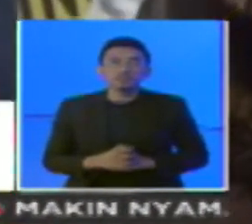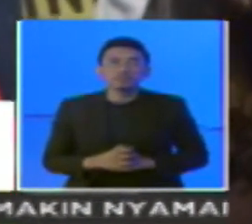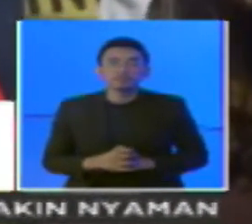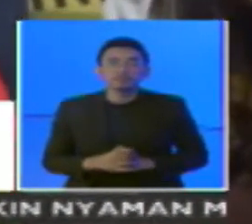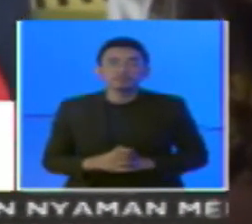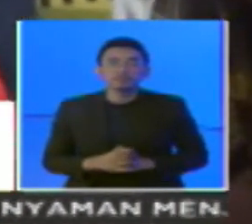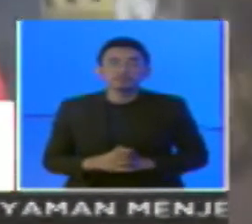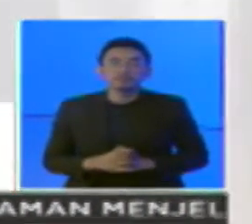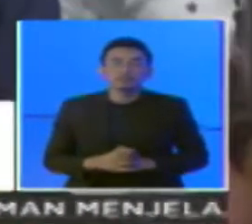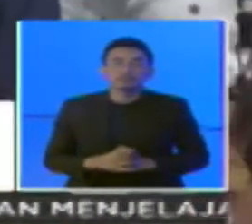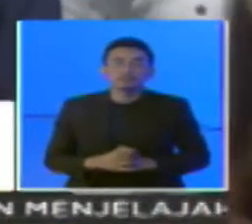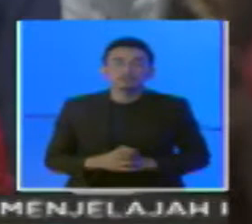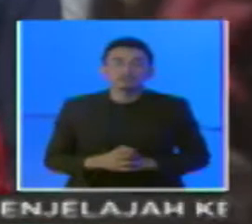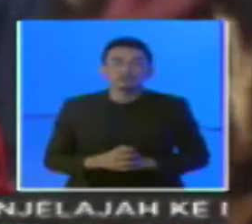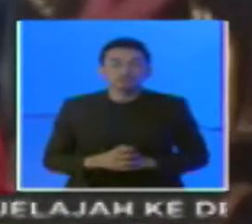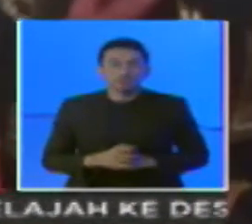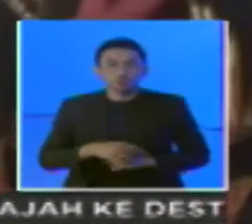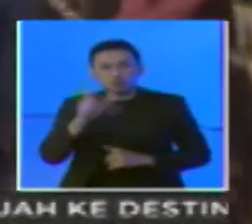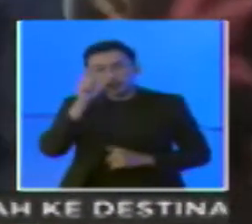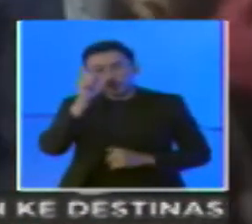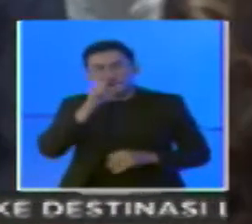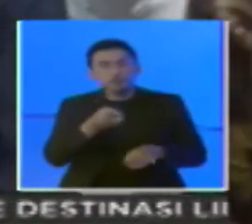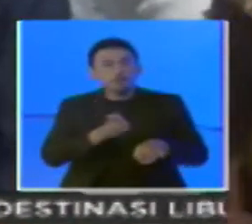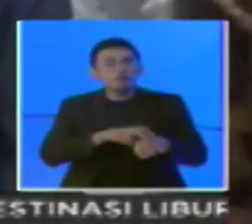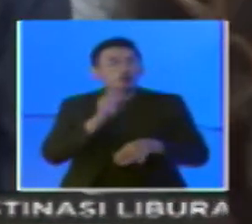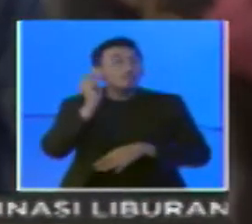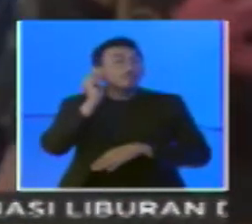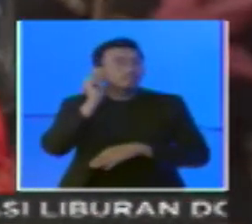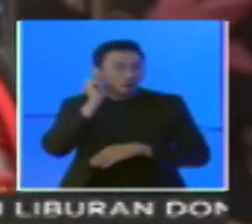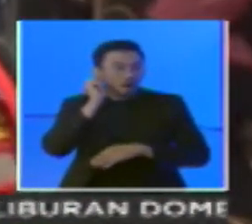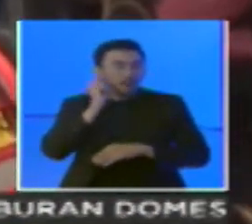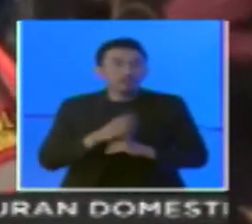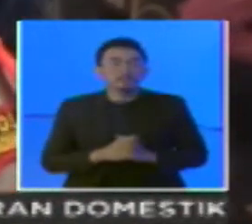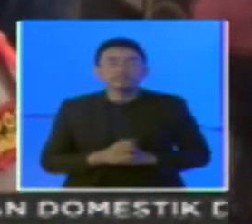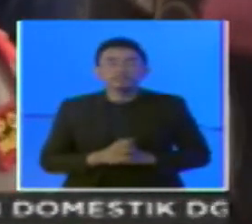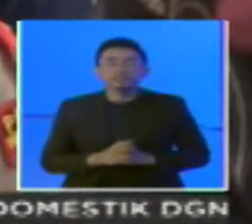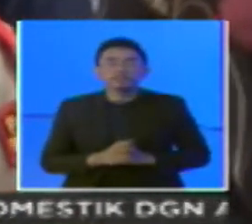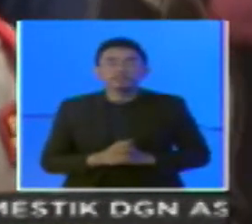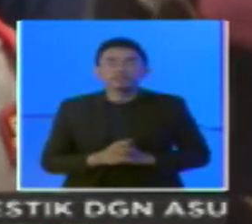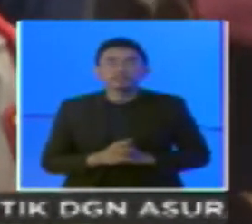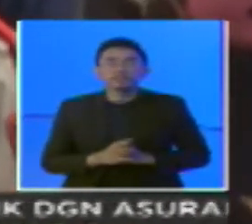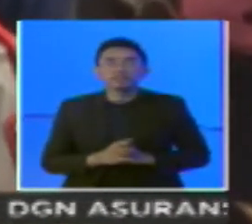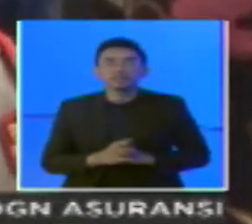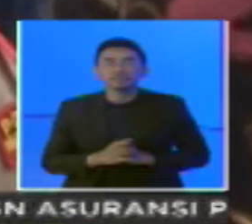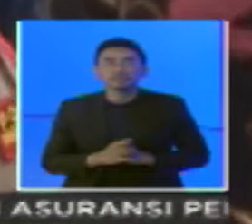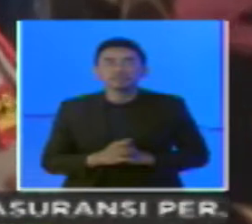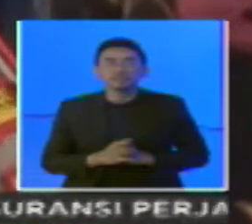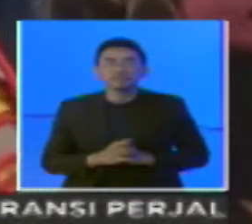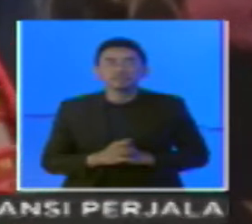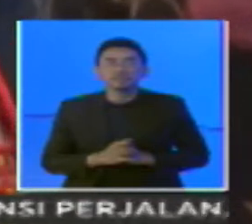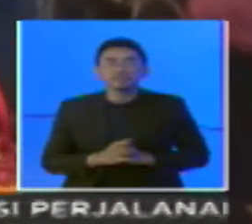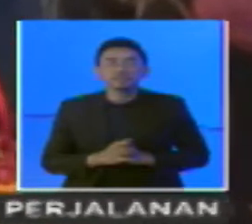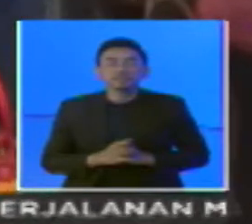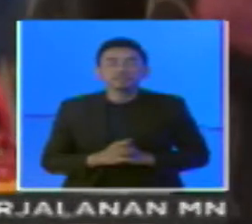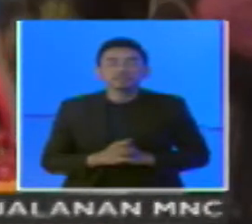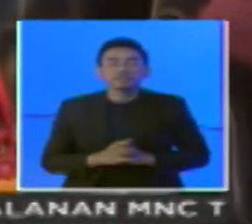pengendara taksi online. Ternyata bukan satu orang saja korbannya dari si pelaku ini. Jadi sementara